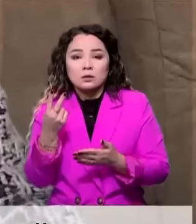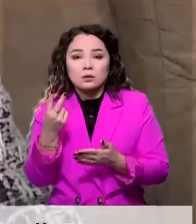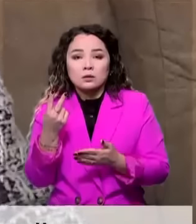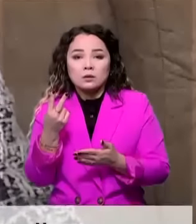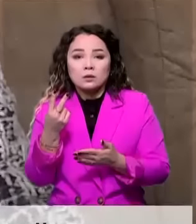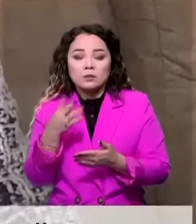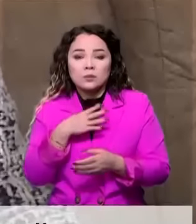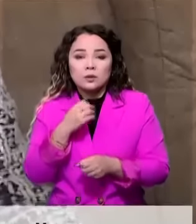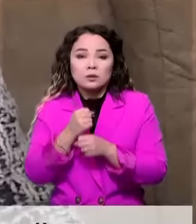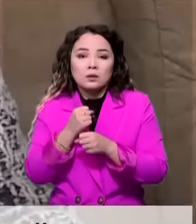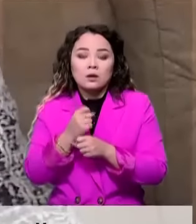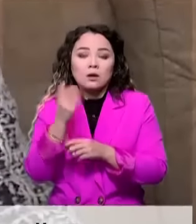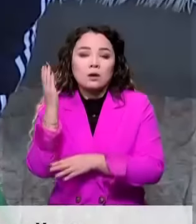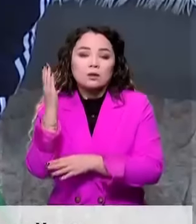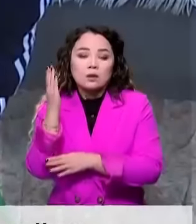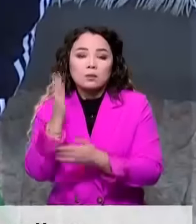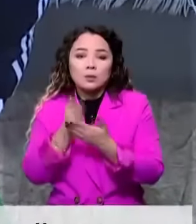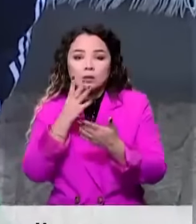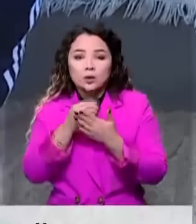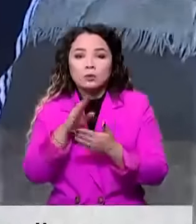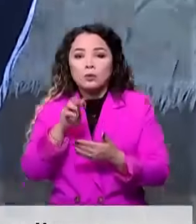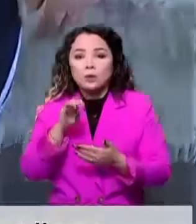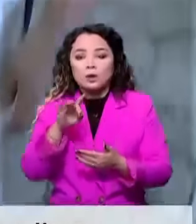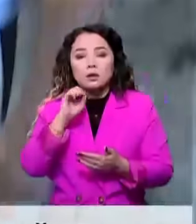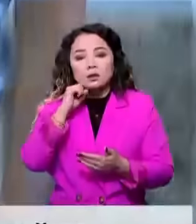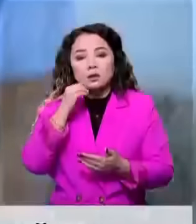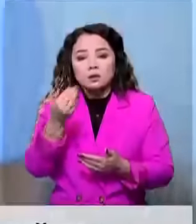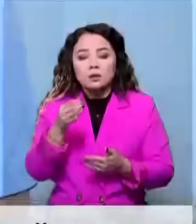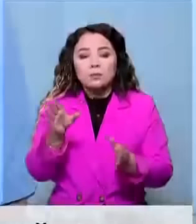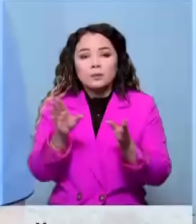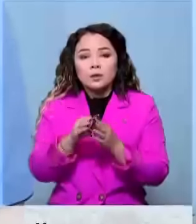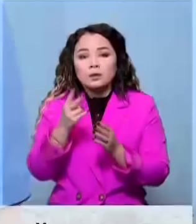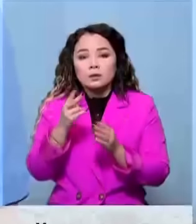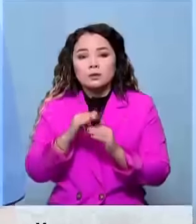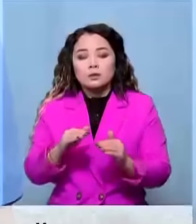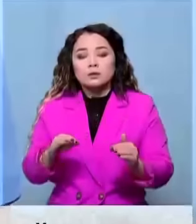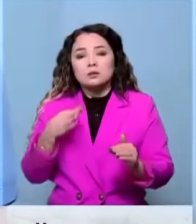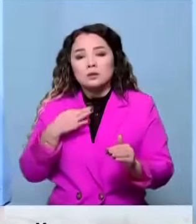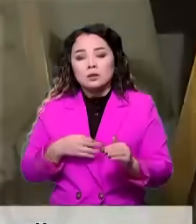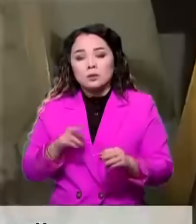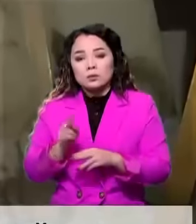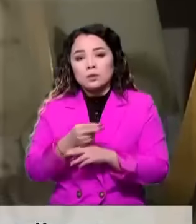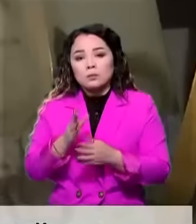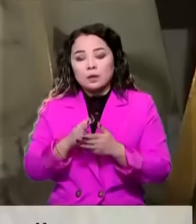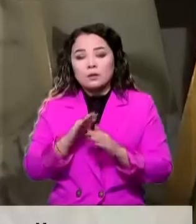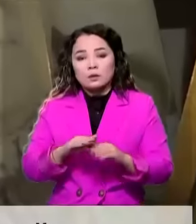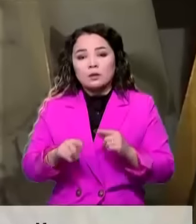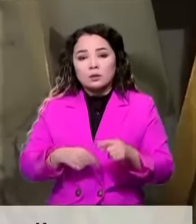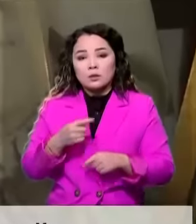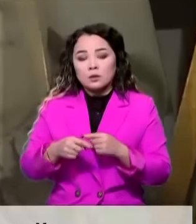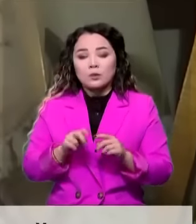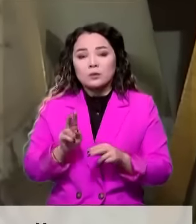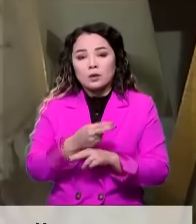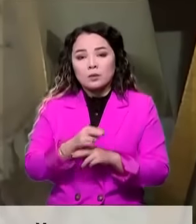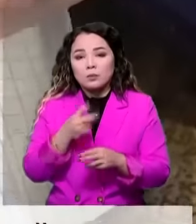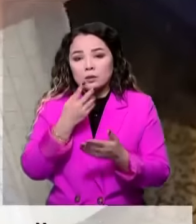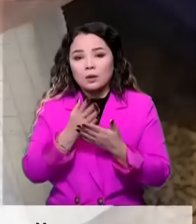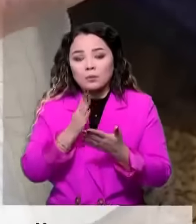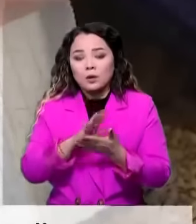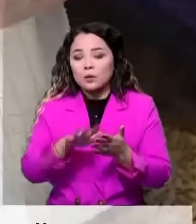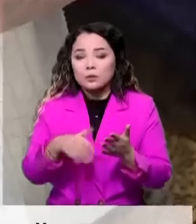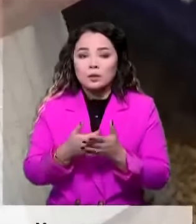Екі тарбақты таяғым бар. Тұмар әже Ахметбек Ақсақал екеуі екі ұл тәрбиелеп өсірді. Бүгінде кейуана немерелері мен шөберелерін тәрбиелеп отыр.